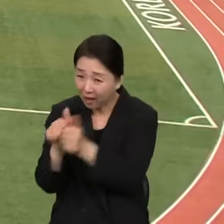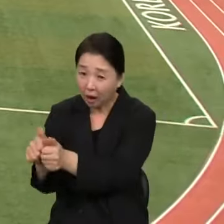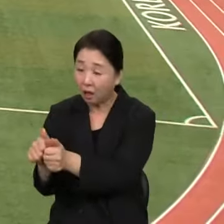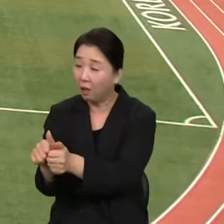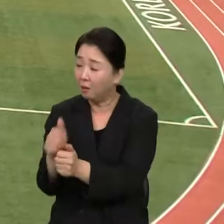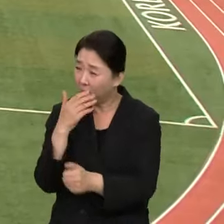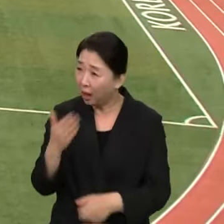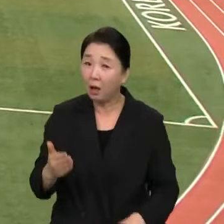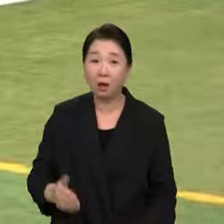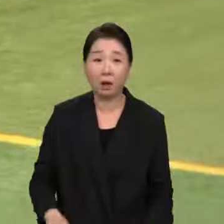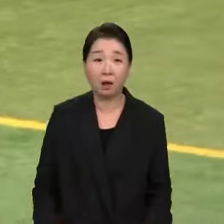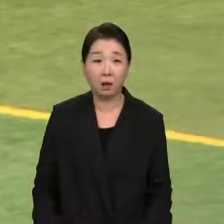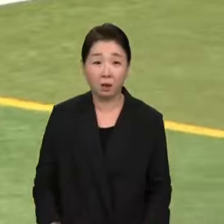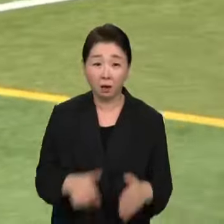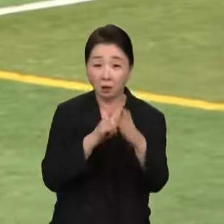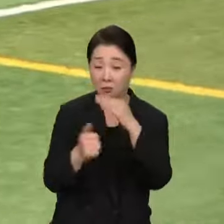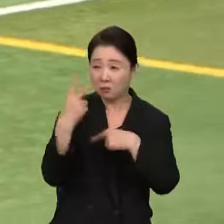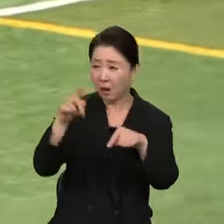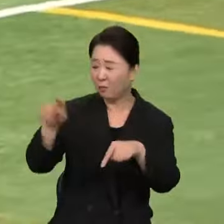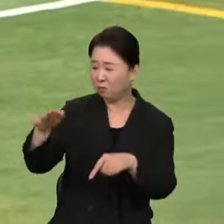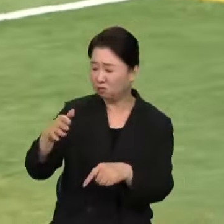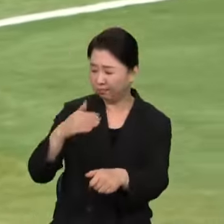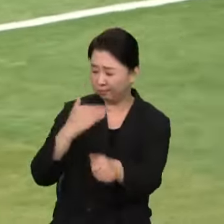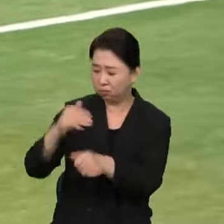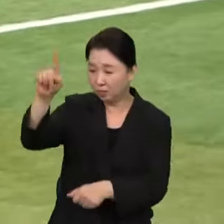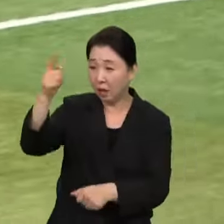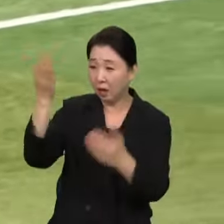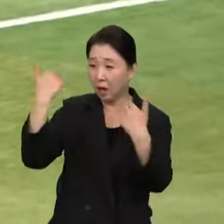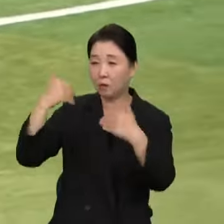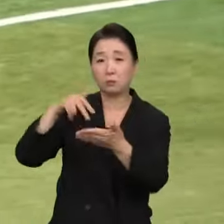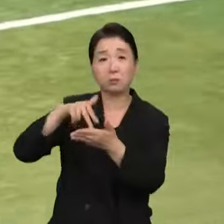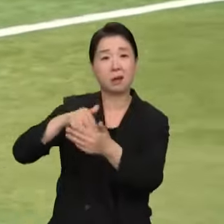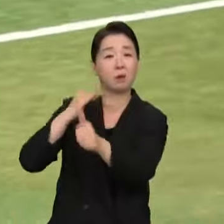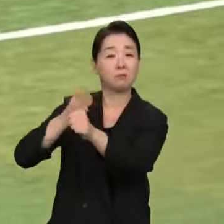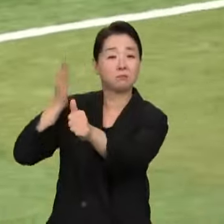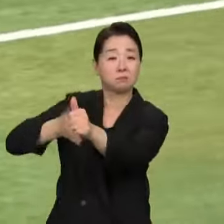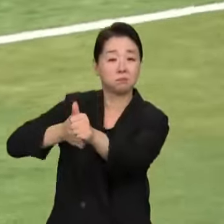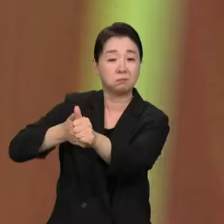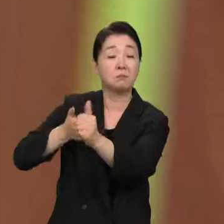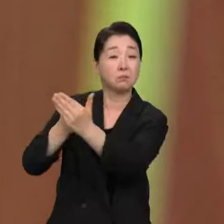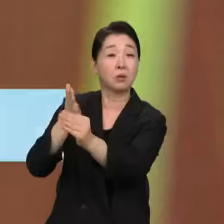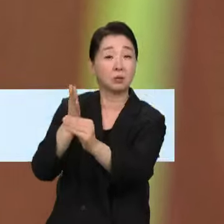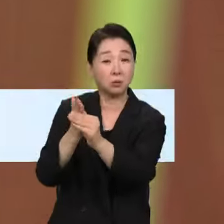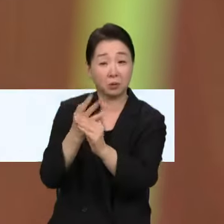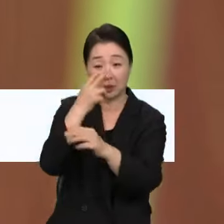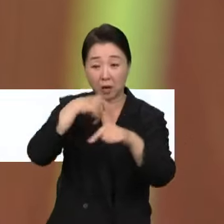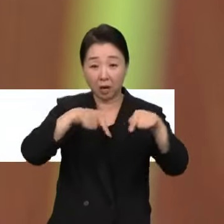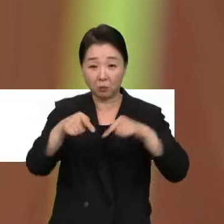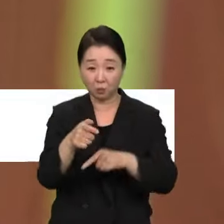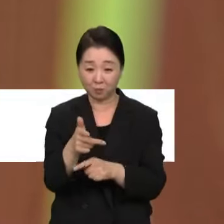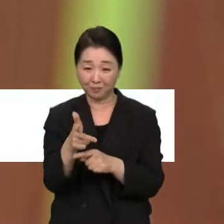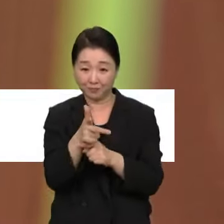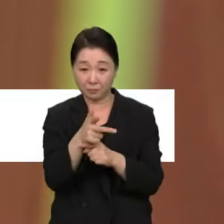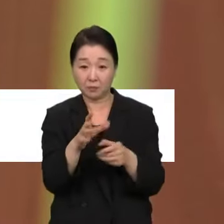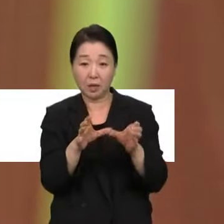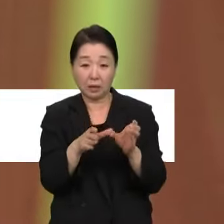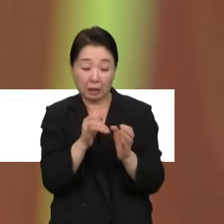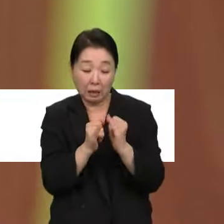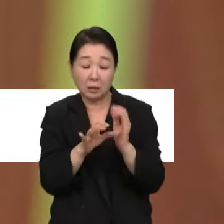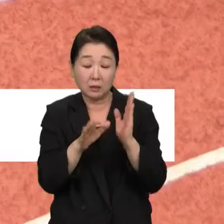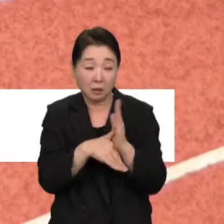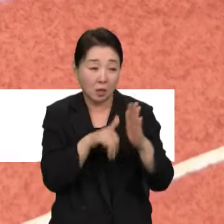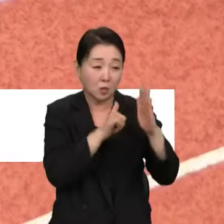선수들은 감독의 지휘를 거부하고 학교 측에 경질을 요구하기로 했습니다. 감독은 취재진에게 선수들의 주장은